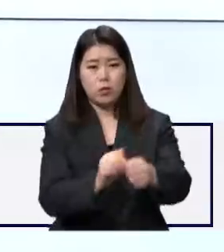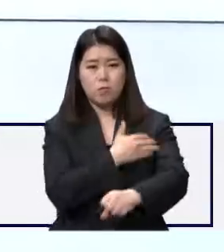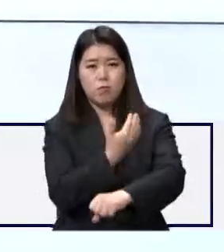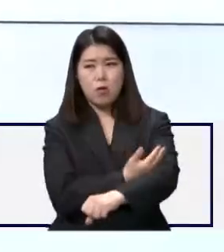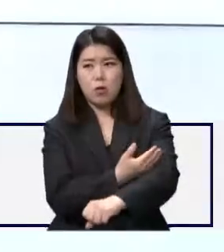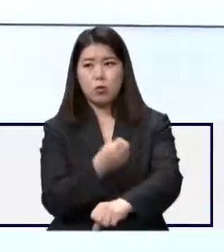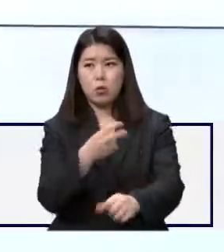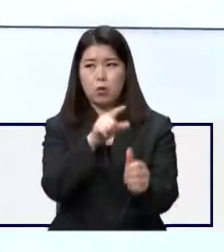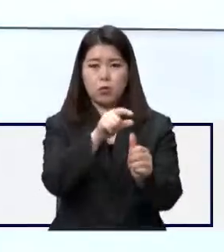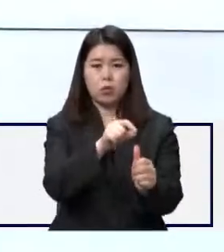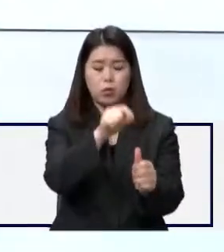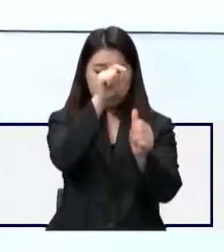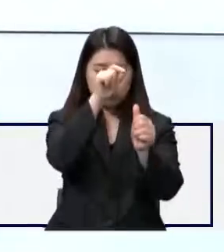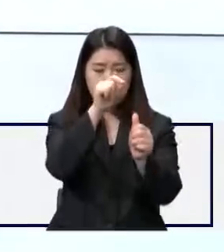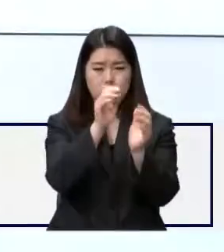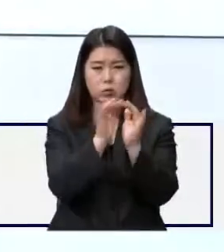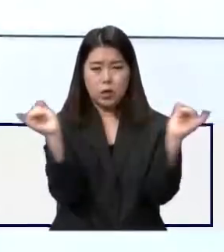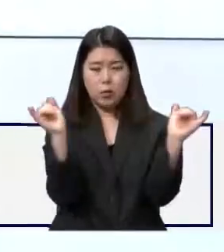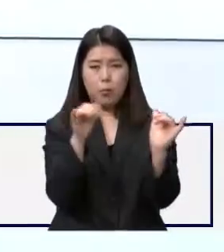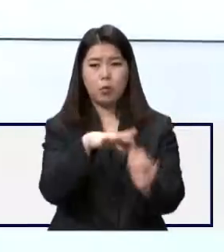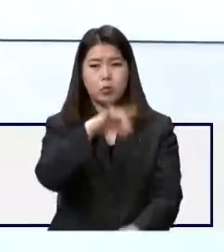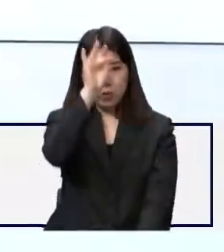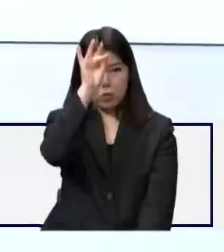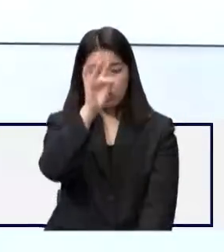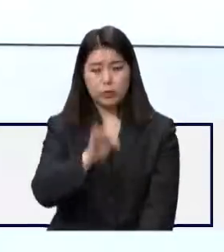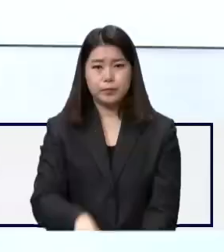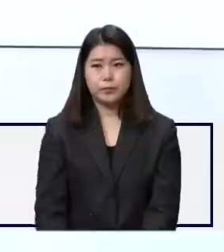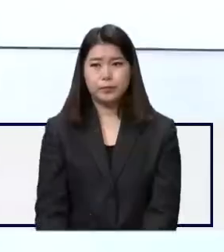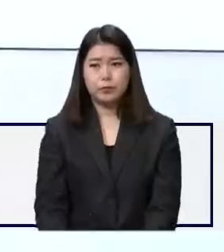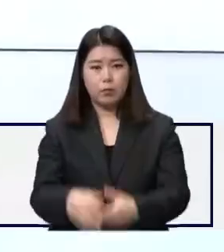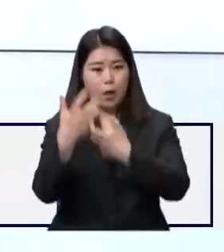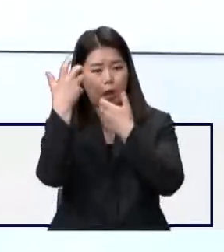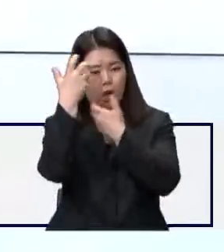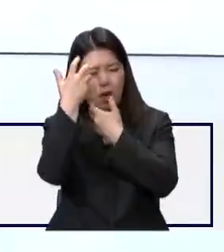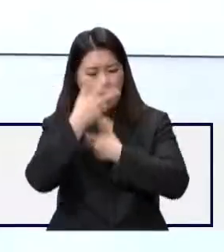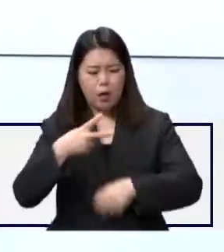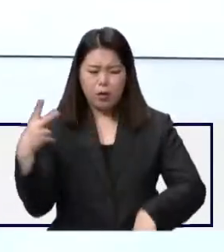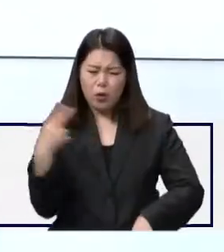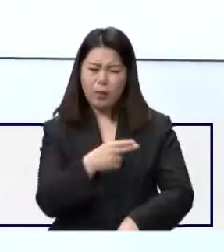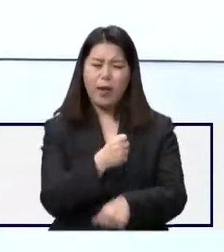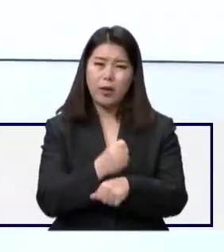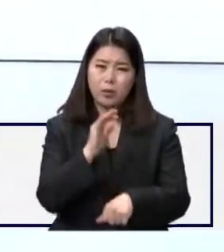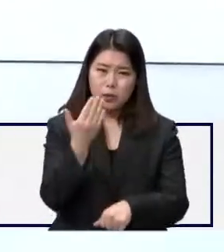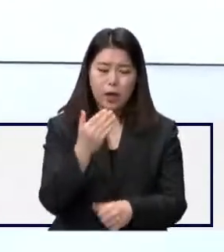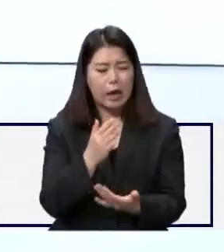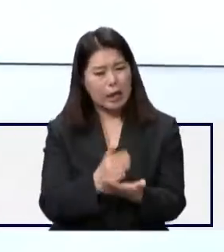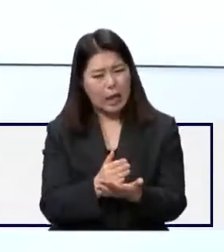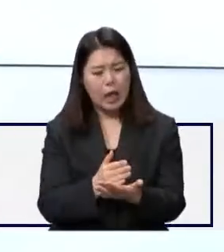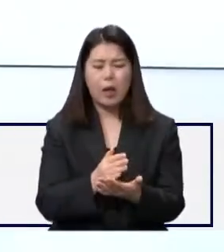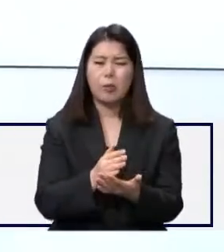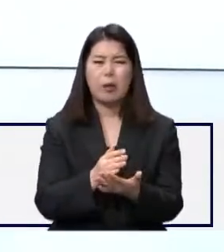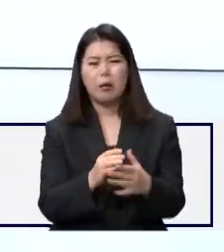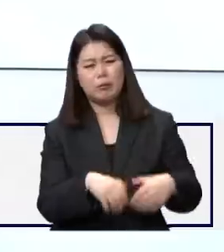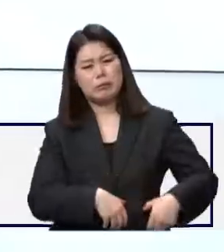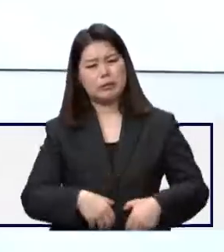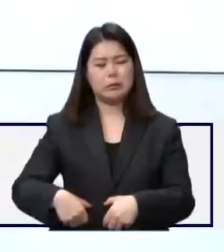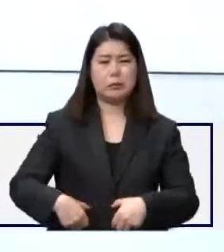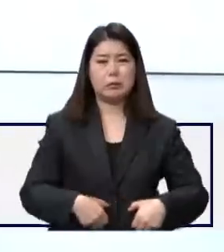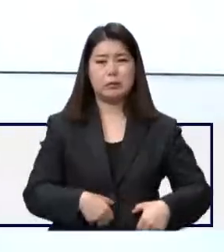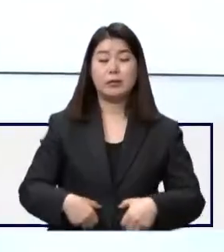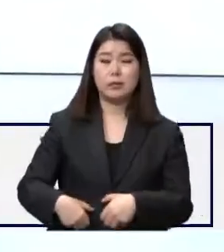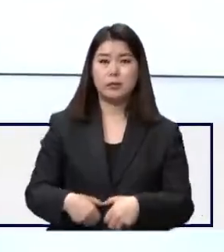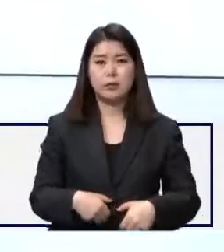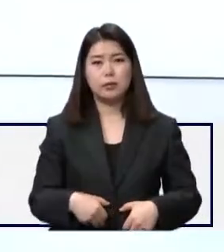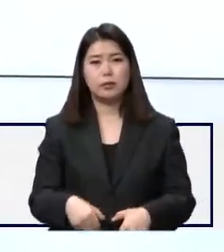선출직 우선입니다 지금 팬덤과 결별을 해야 된다 아니다요 문제를 놓고 지금